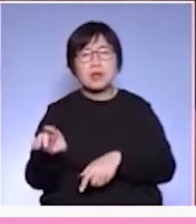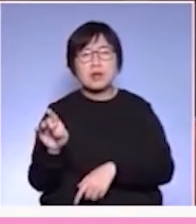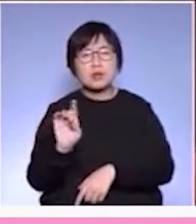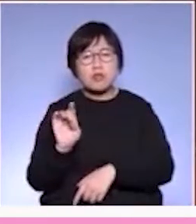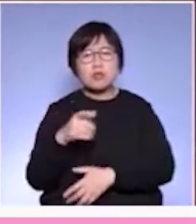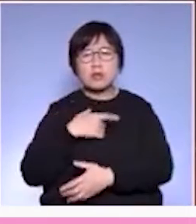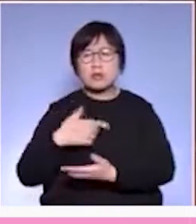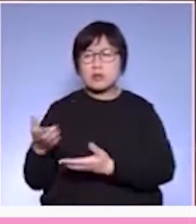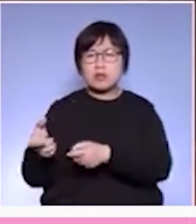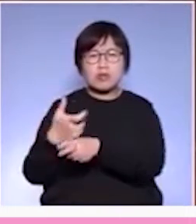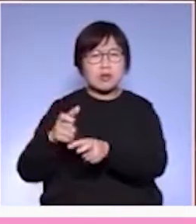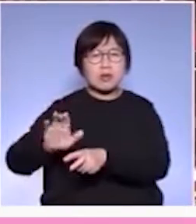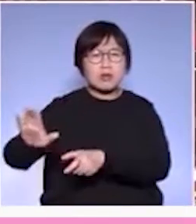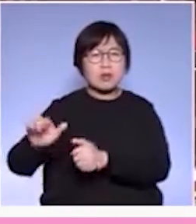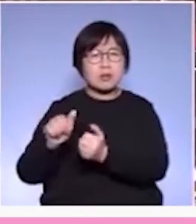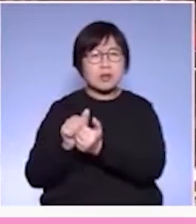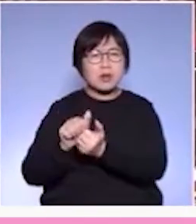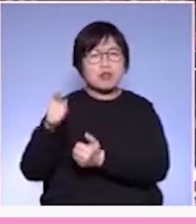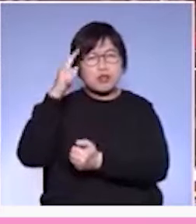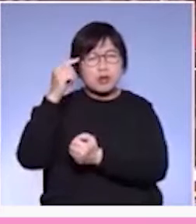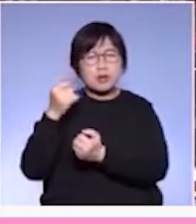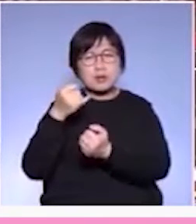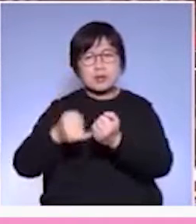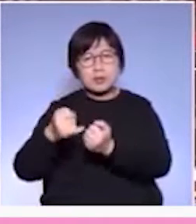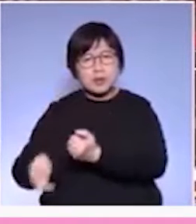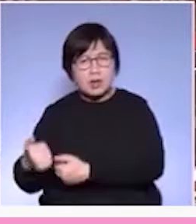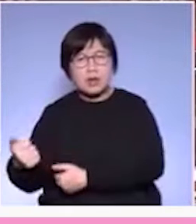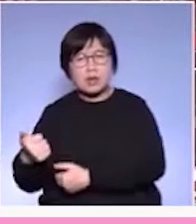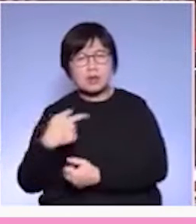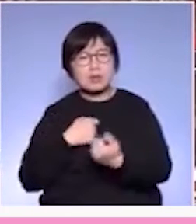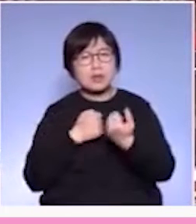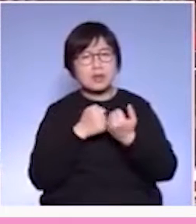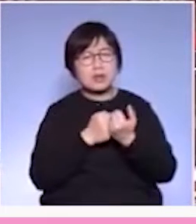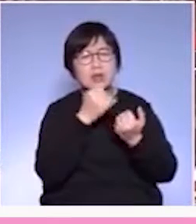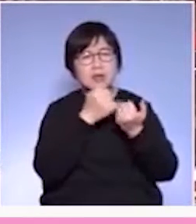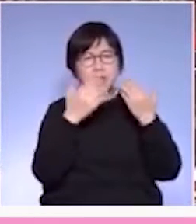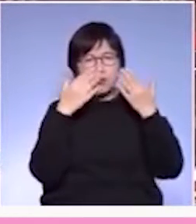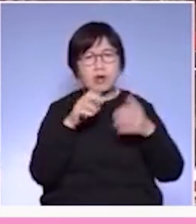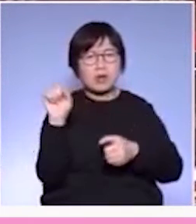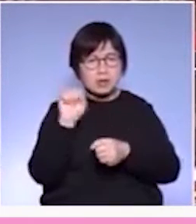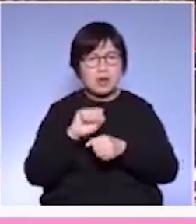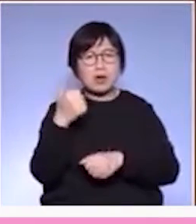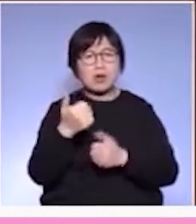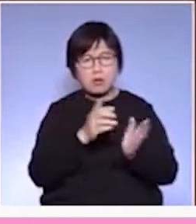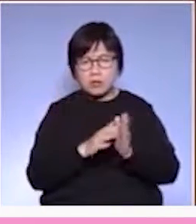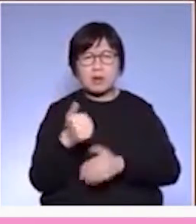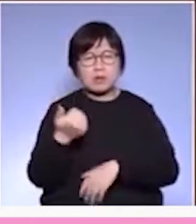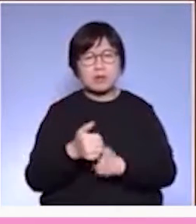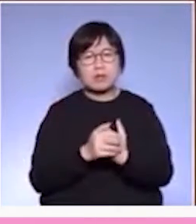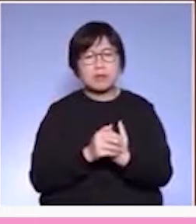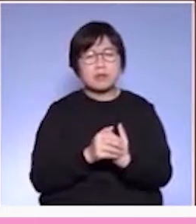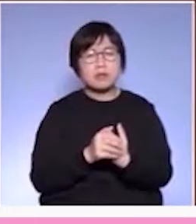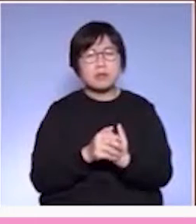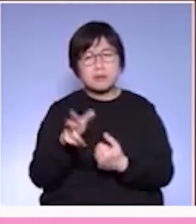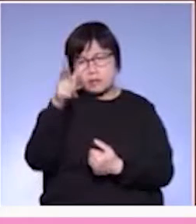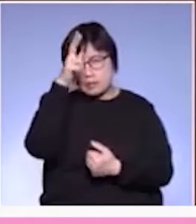呢啲商界嘅朋友咧都好想抱孫㗎，即係應該要支持呢一個產假嘅增加同埋嗰個安排嘅。 特